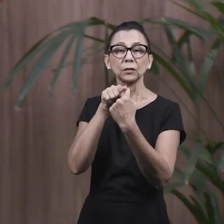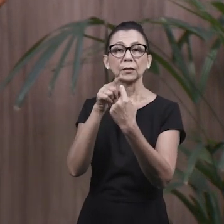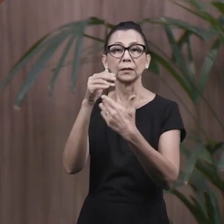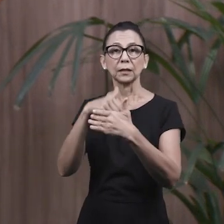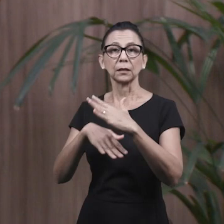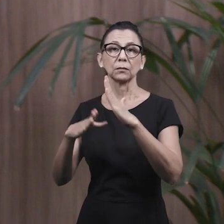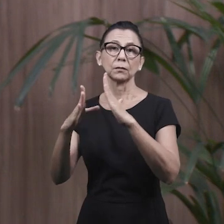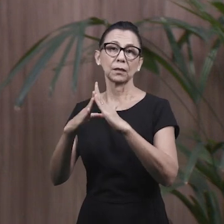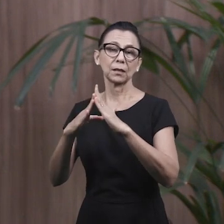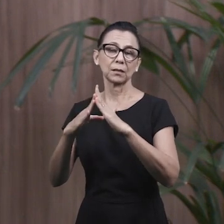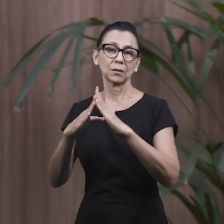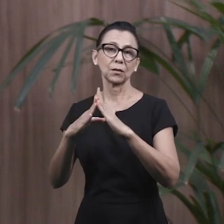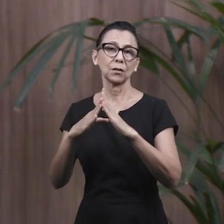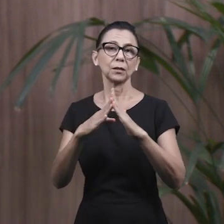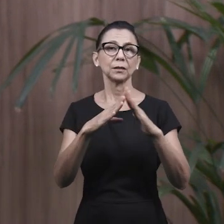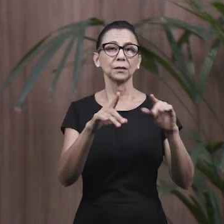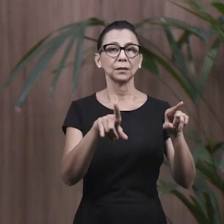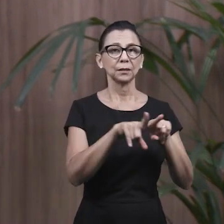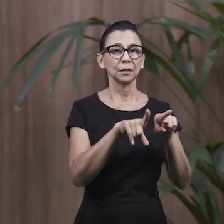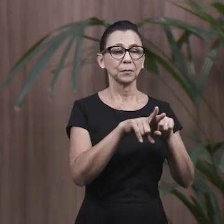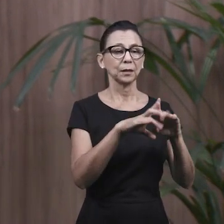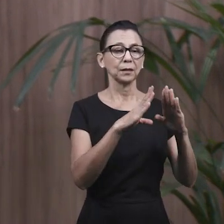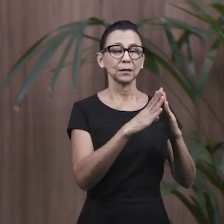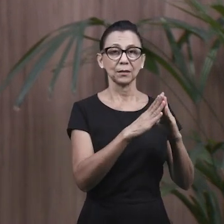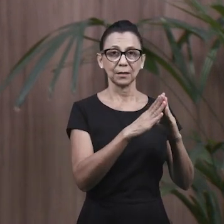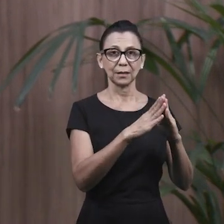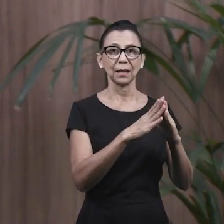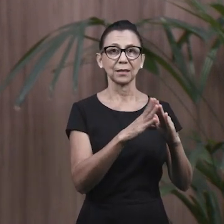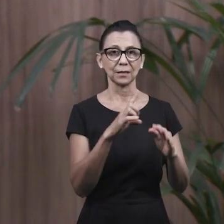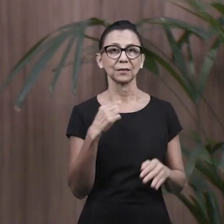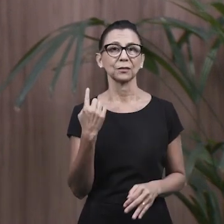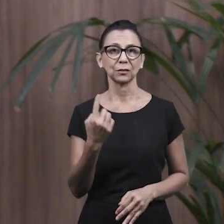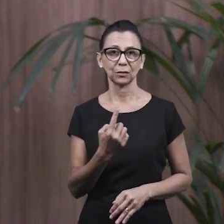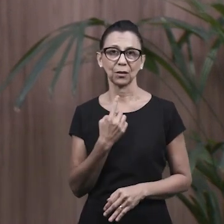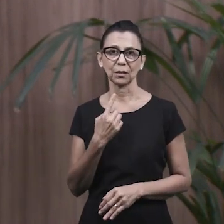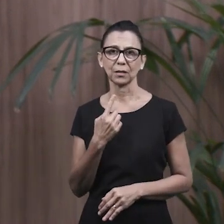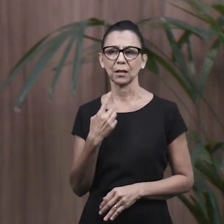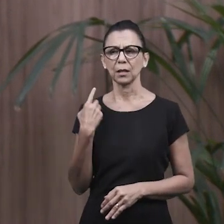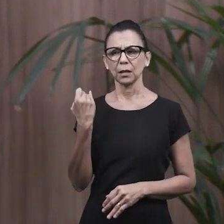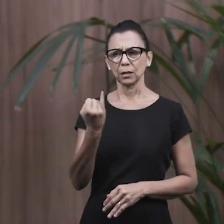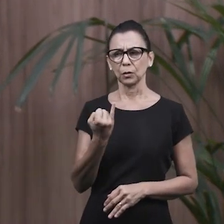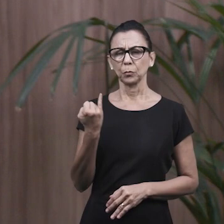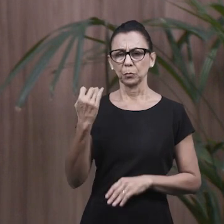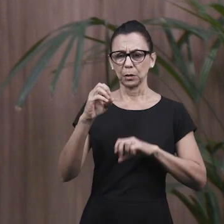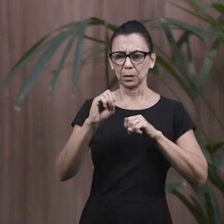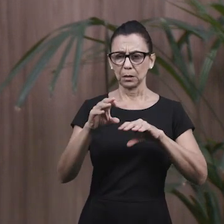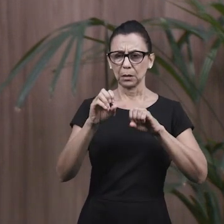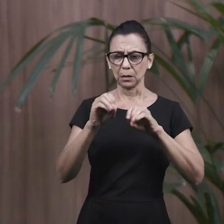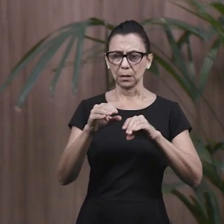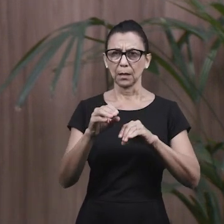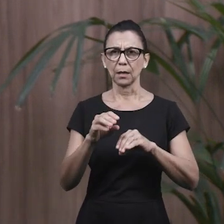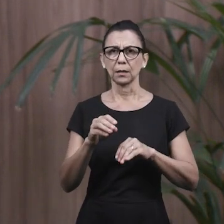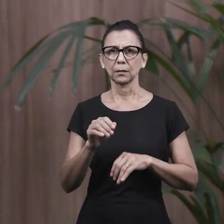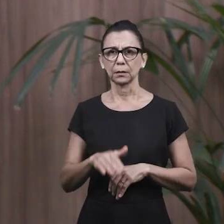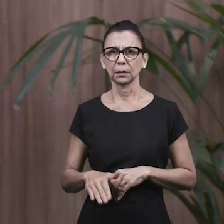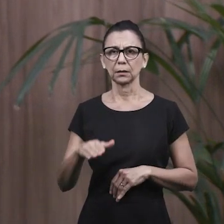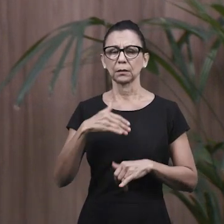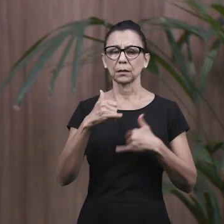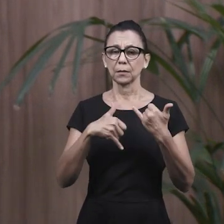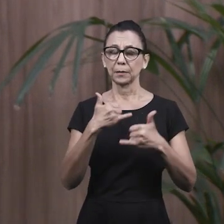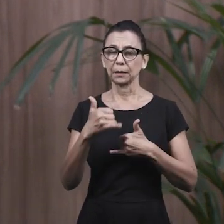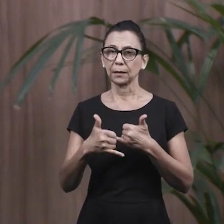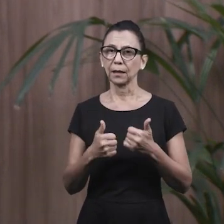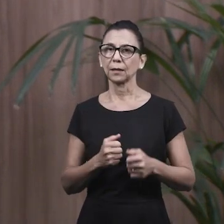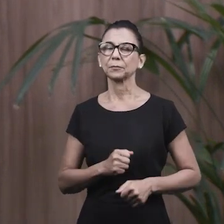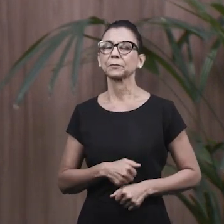Les 2 objectifs sont dans les écoles et aussi dans nos maisons. C'est important qu'enseigner les enfants à jouer, c'est de garantir